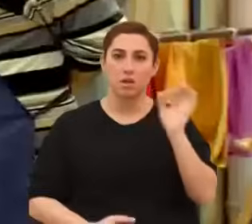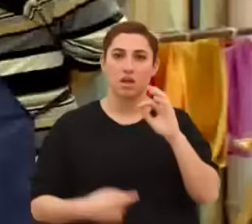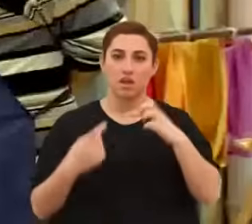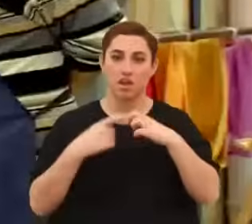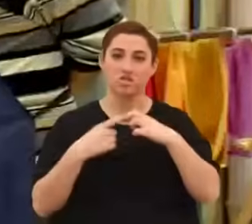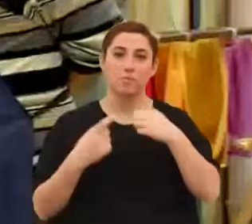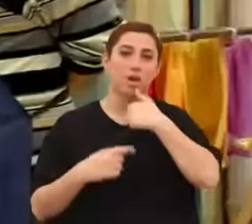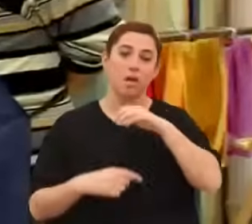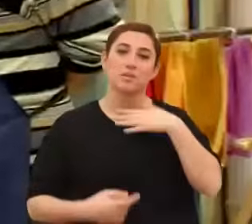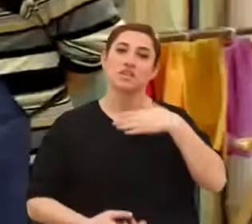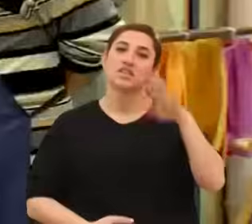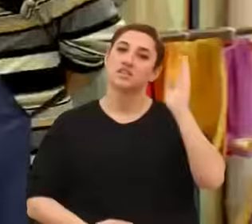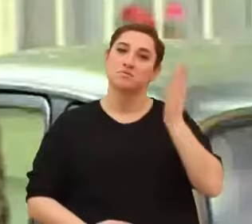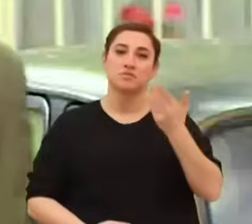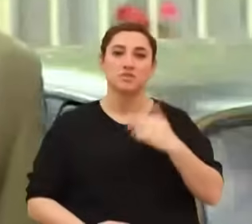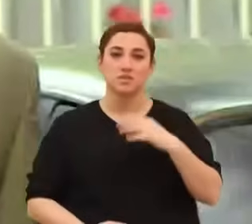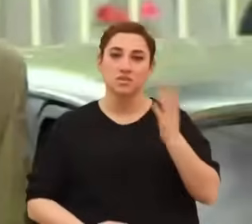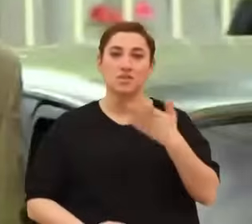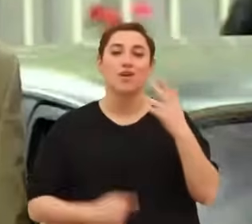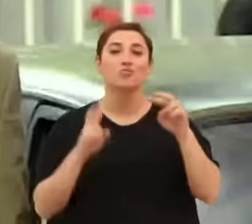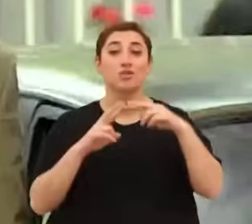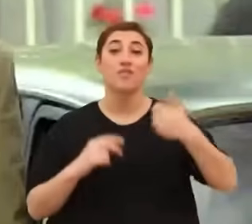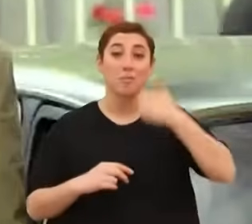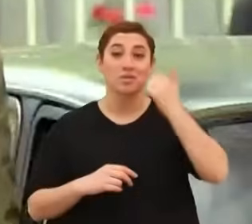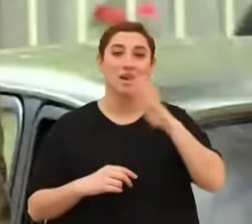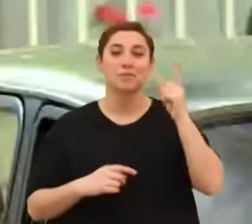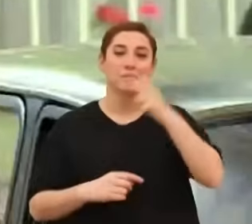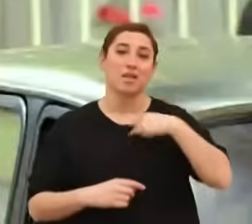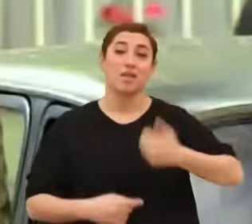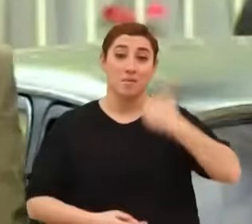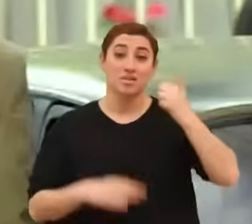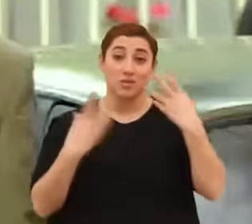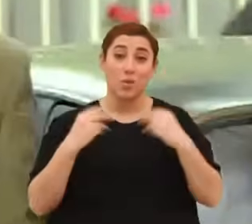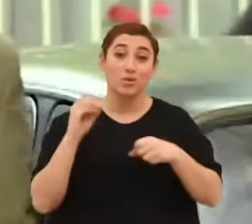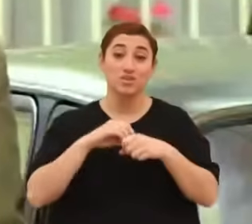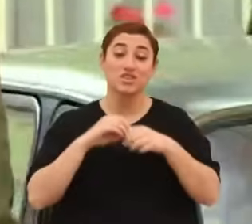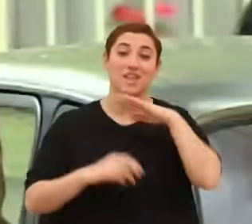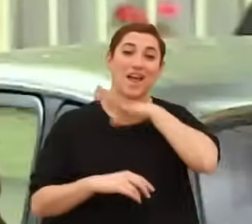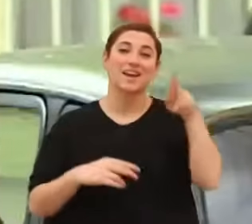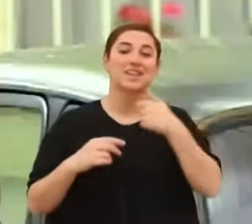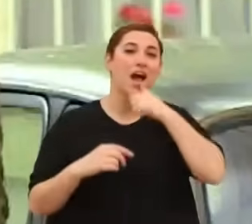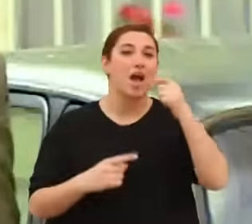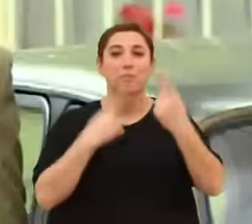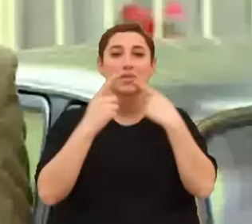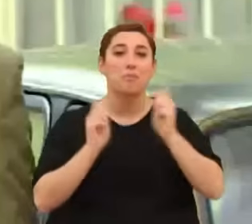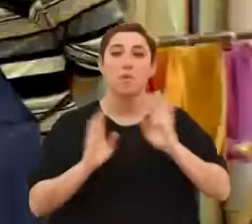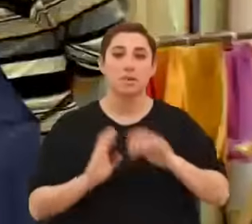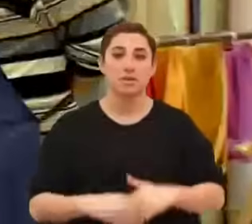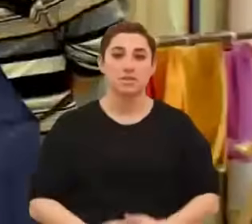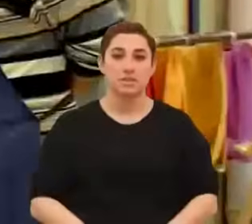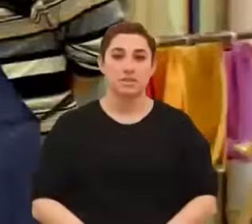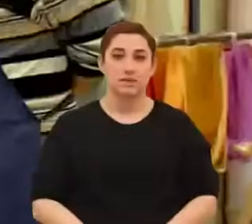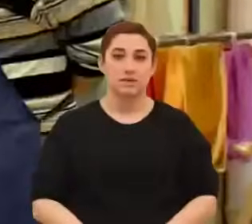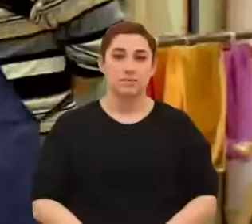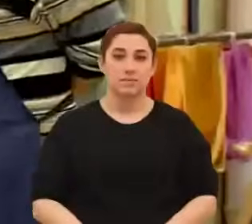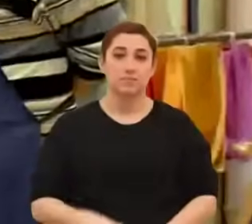Recep'in de abisi gitmiş, sen sağ ol. Şey efendim, Mustafa başkanımız artık bir belediye başkanı. O yüzden herkese abi diye hitap edemez.